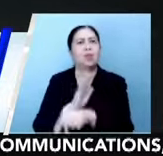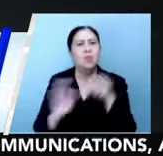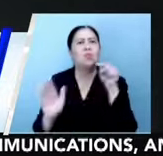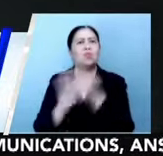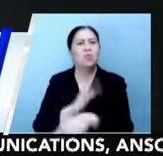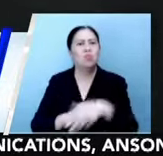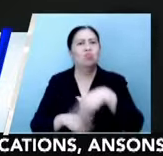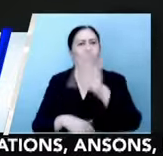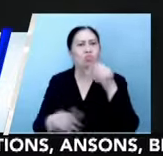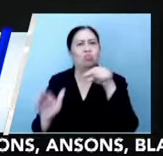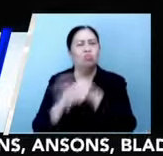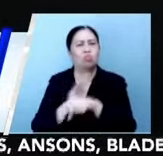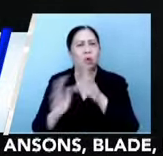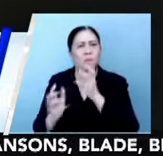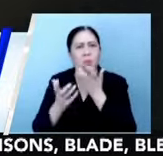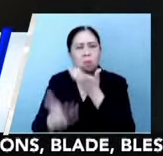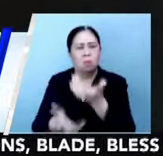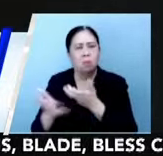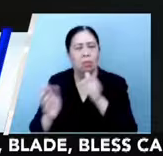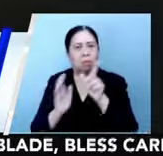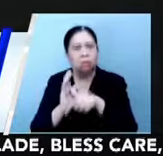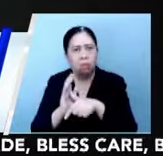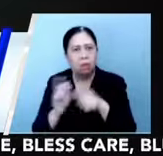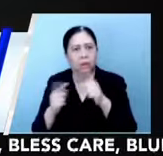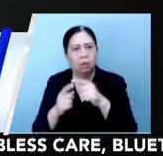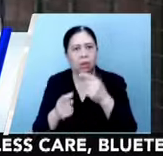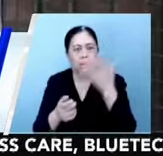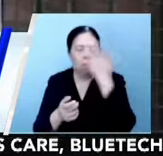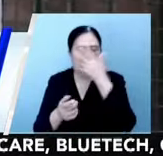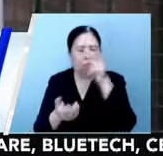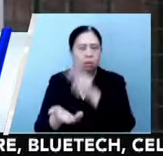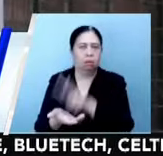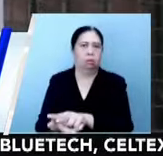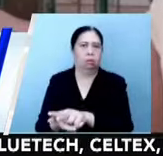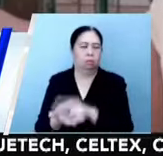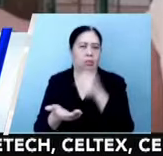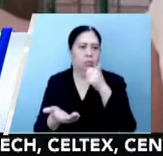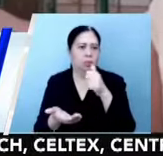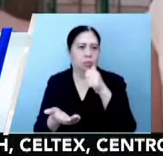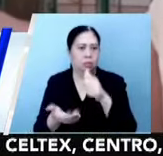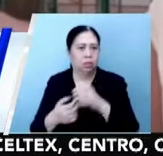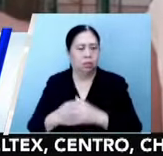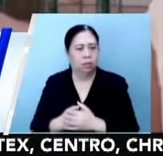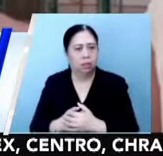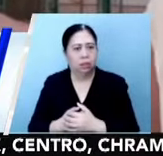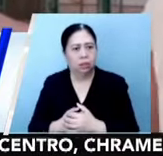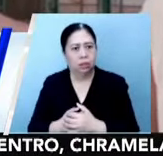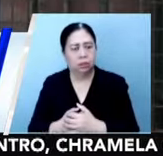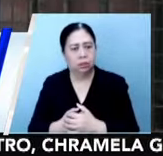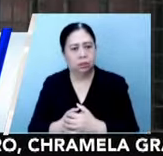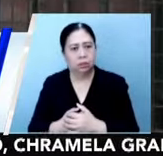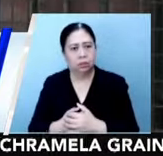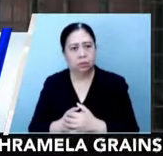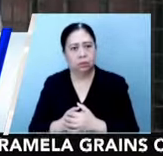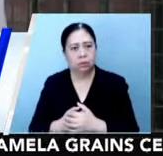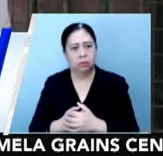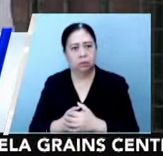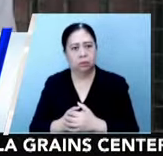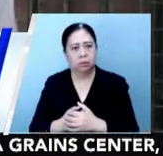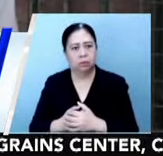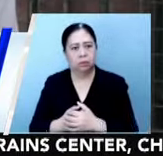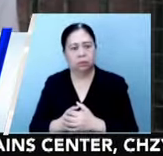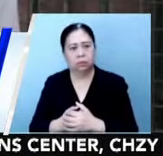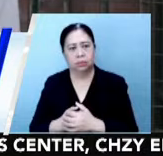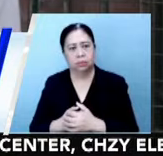Sa tindi ng sinapit, maya-maya'y nawalaan ng malay ang babae. Dito po sa ayan, sa tayo, sa ito po. Tsaka yun, nasa dito